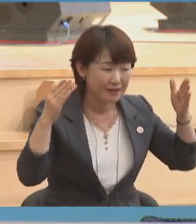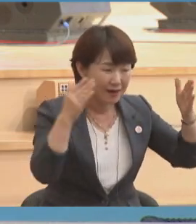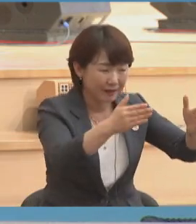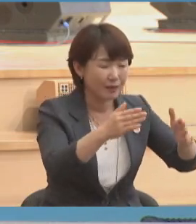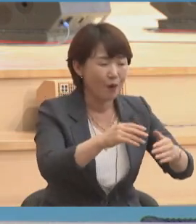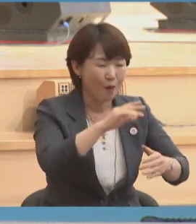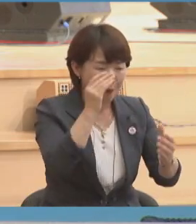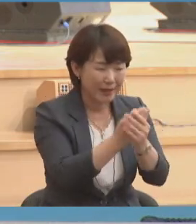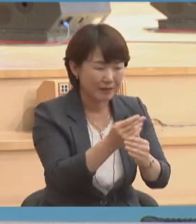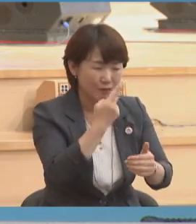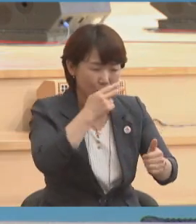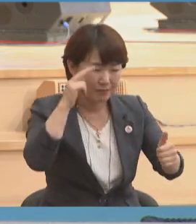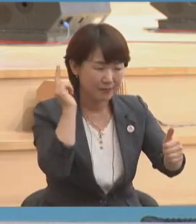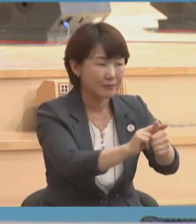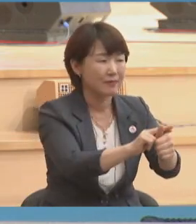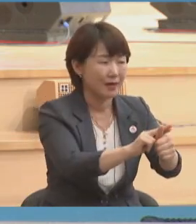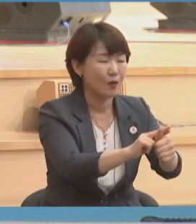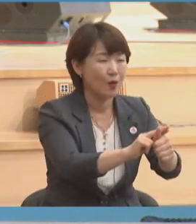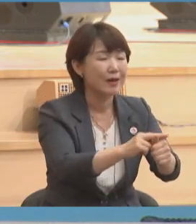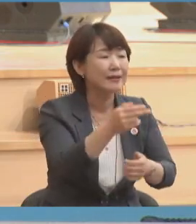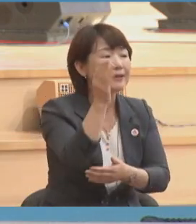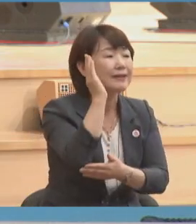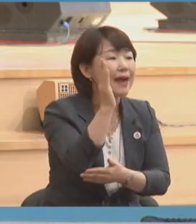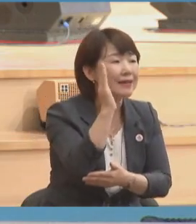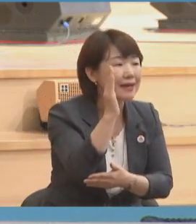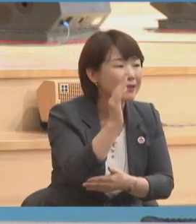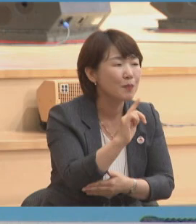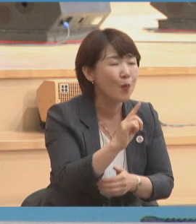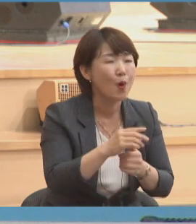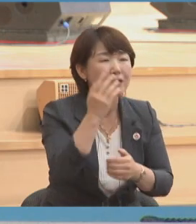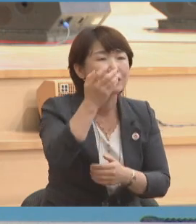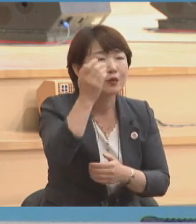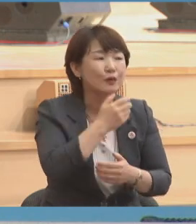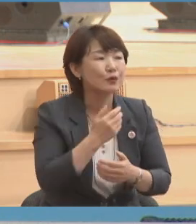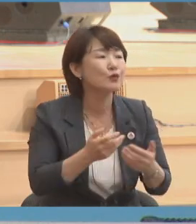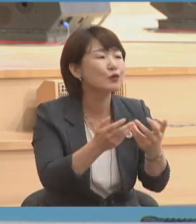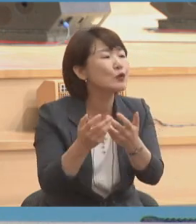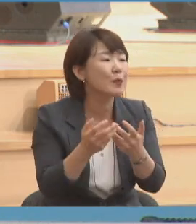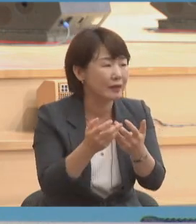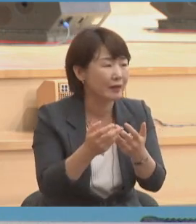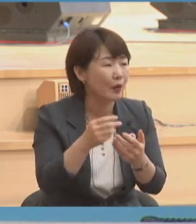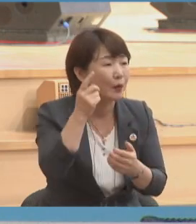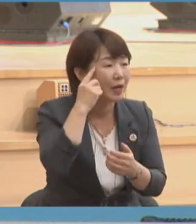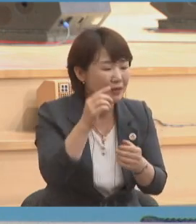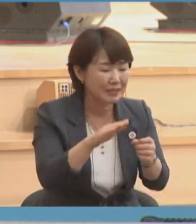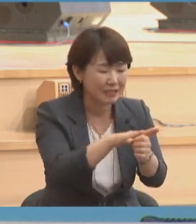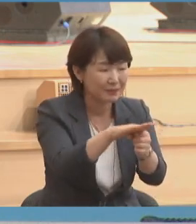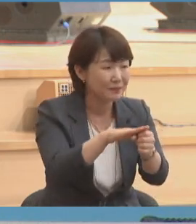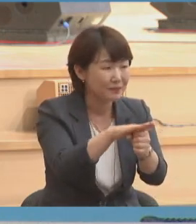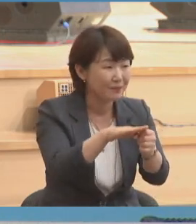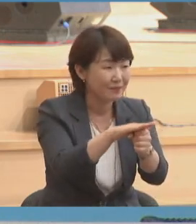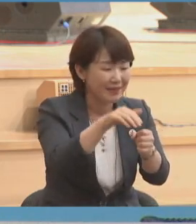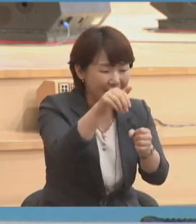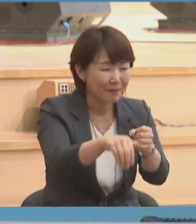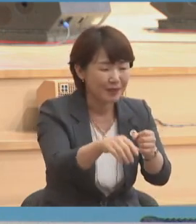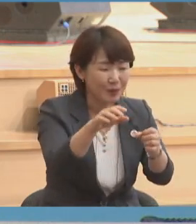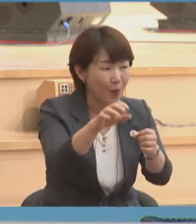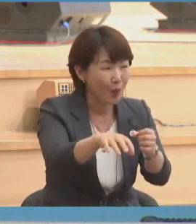정면으로 도전장을 딱 내놓고 얘기하는 성령 충만이 왜냐하면 에베소서거든요.